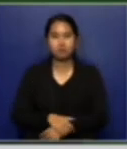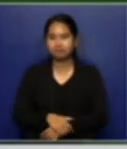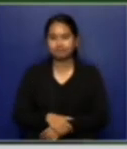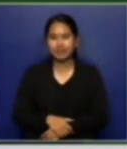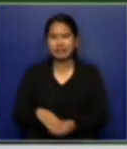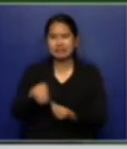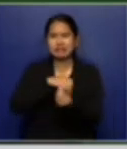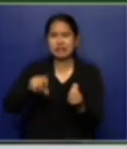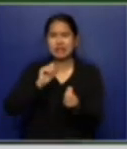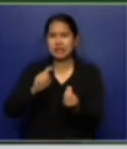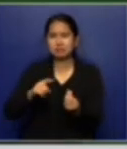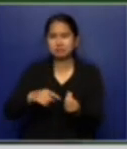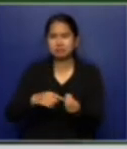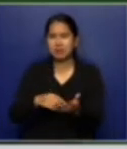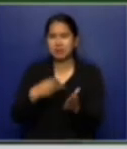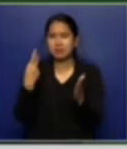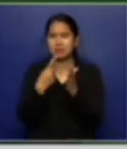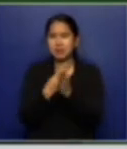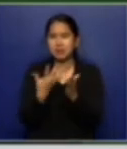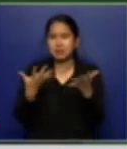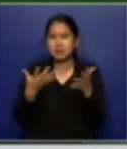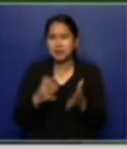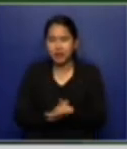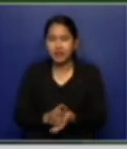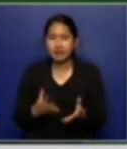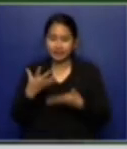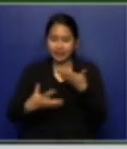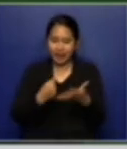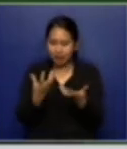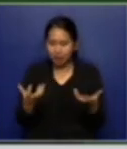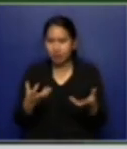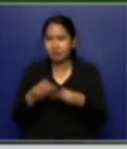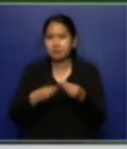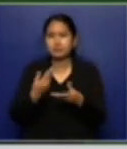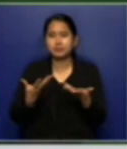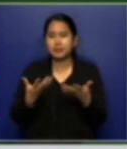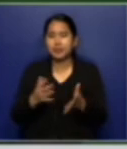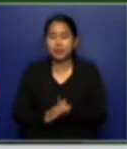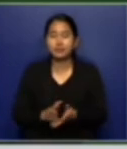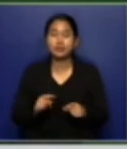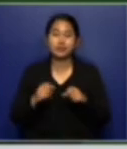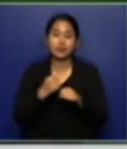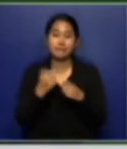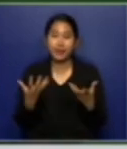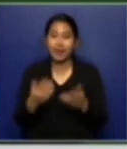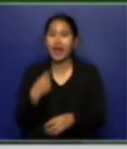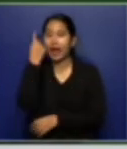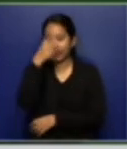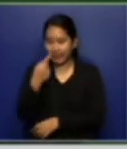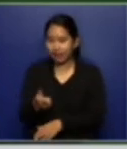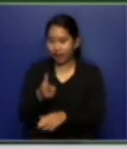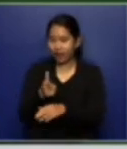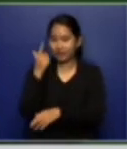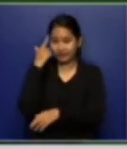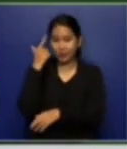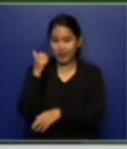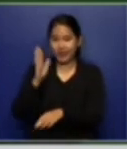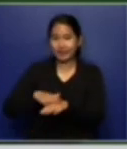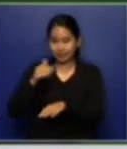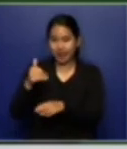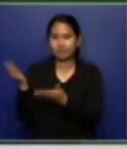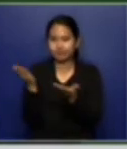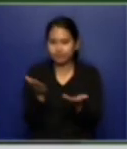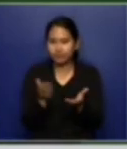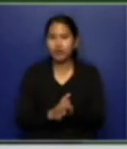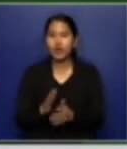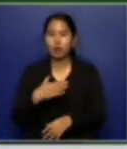ของเศรษฐกิจไม่เก่งในเรื่องการตลาดแต่เมื่อท่านไม่เก่งในเรื่องนี้ท่านก็ต้องหาคนเก่งมาทำงานค่ะท่านทำไม่